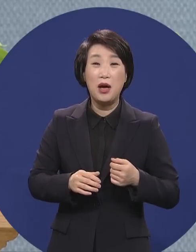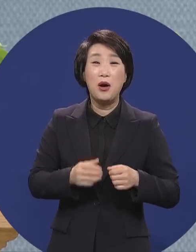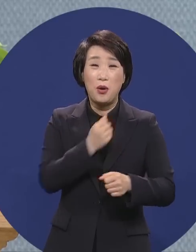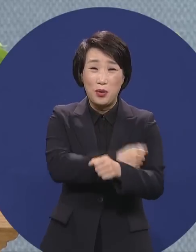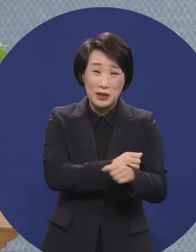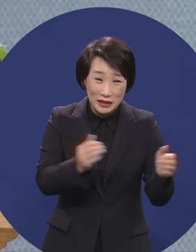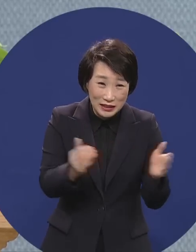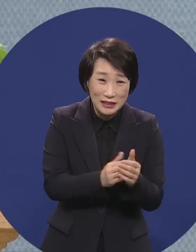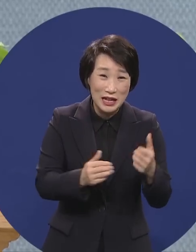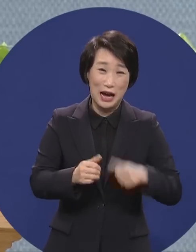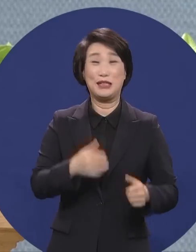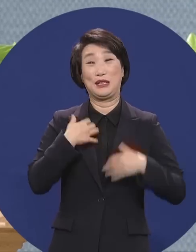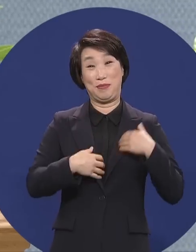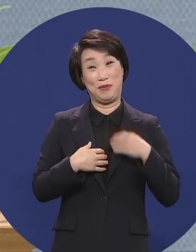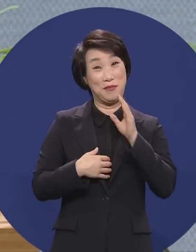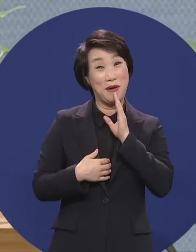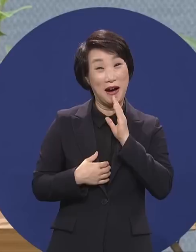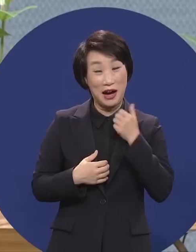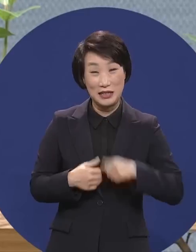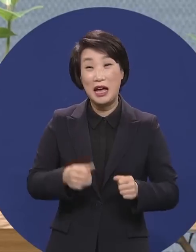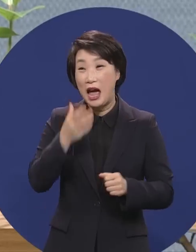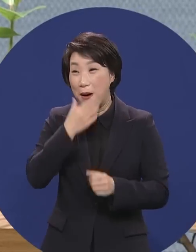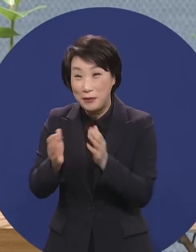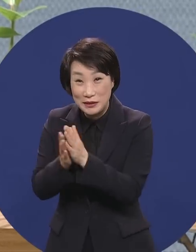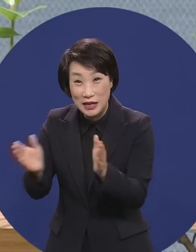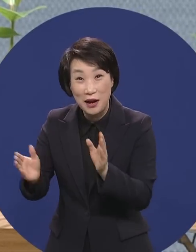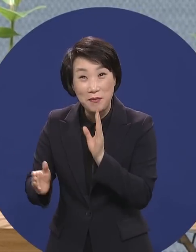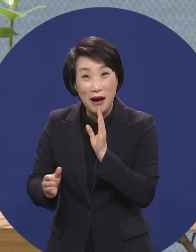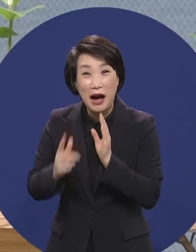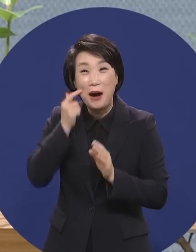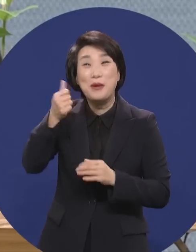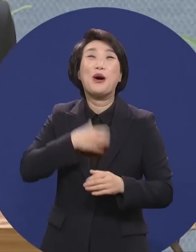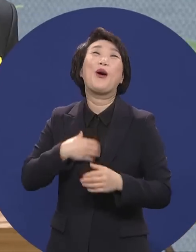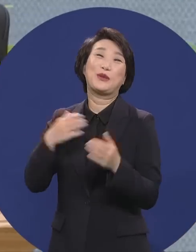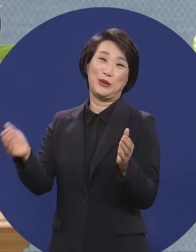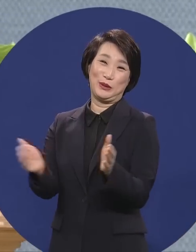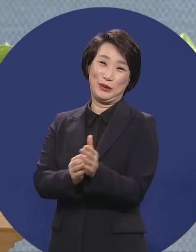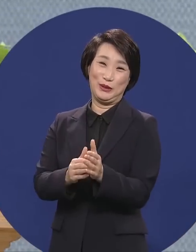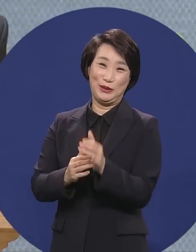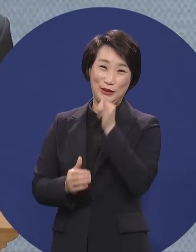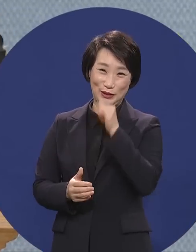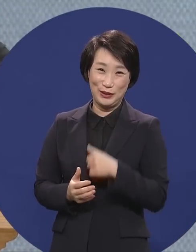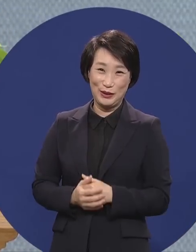기쁨이요, 아들의 행복이 시작되고 아버지의 걱정은